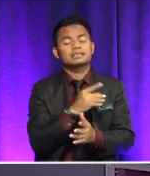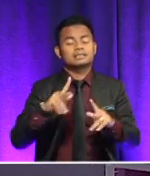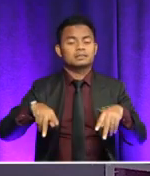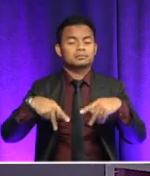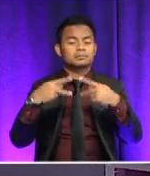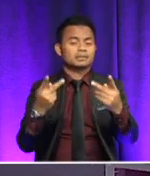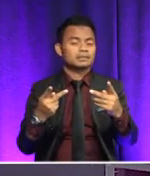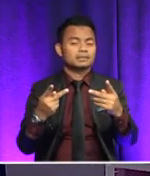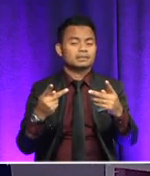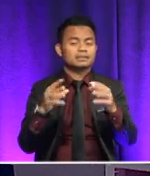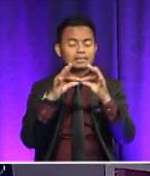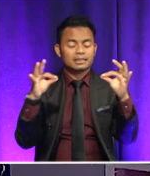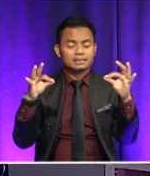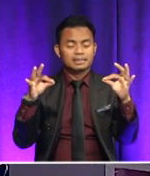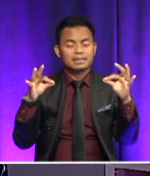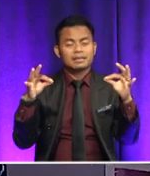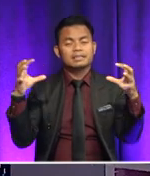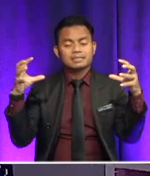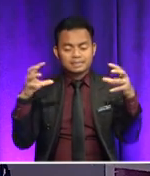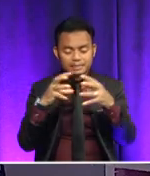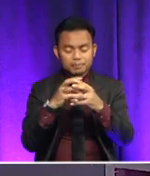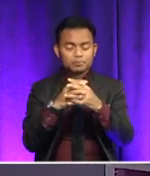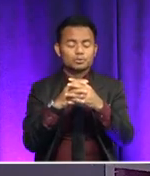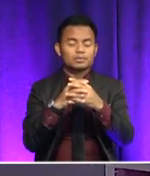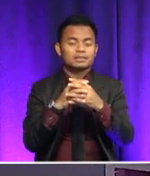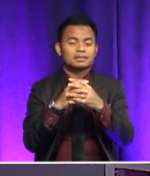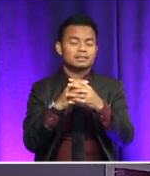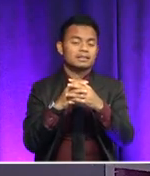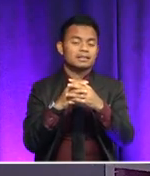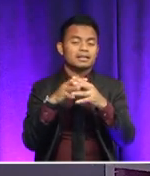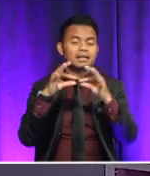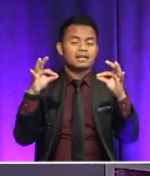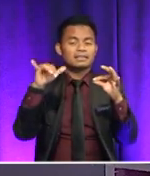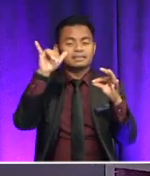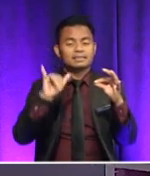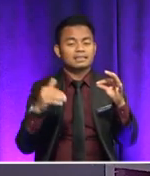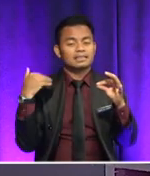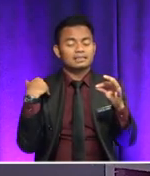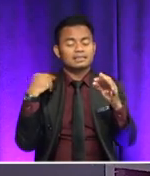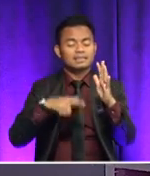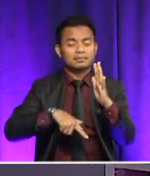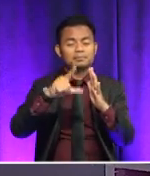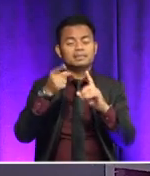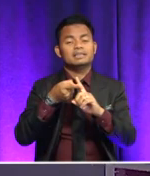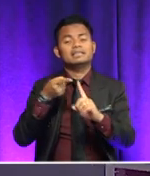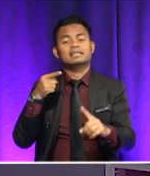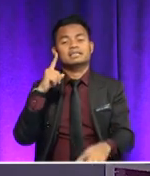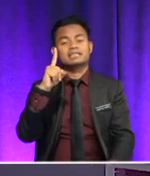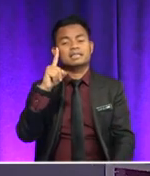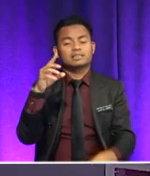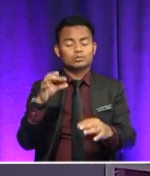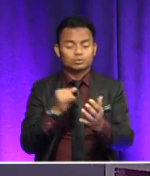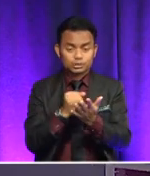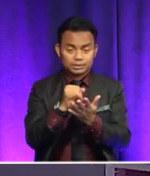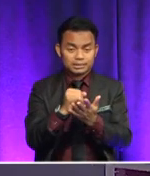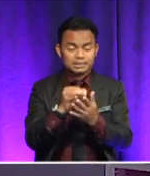campur-campur campur-campur Ayo mengandung lebih daripada satu jenis ayat